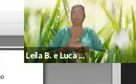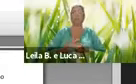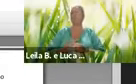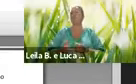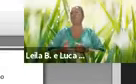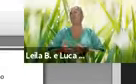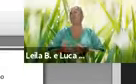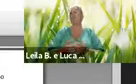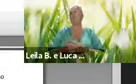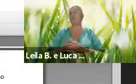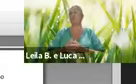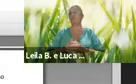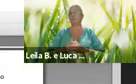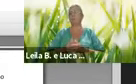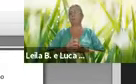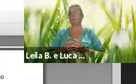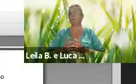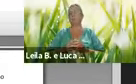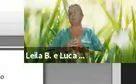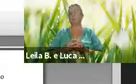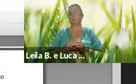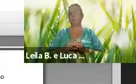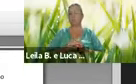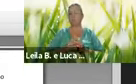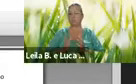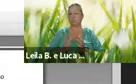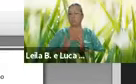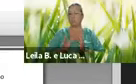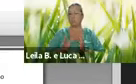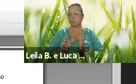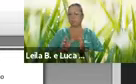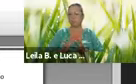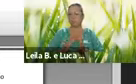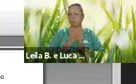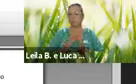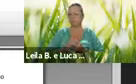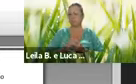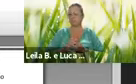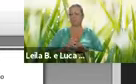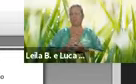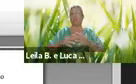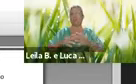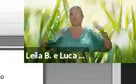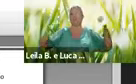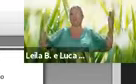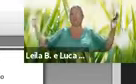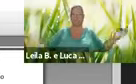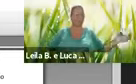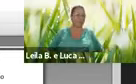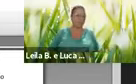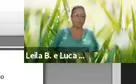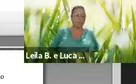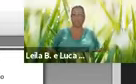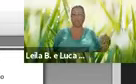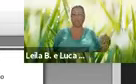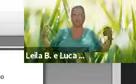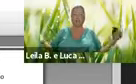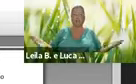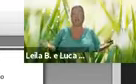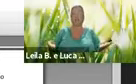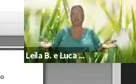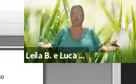1957-58, no? Chico non aveva una cultura di nessun tipo di... No, non è che aveva